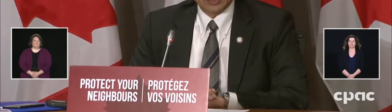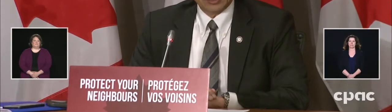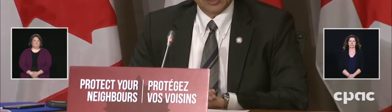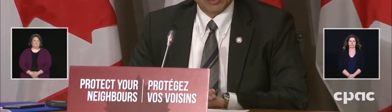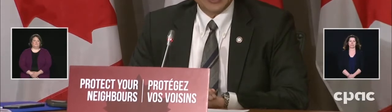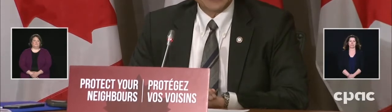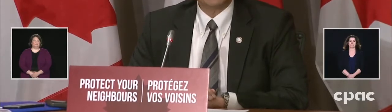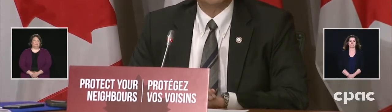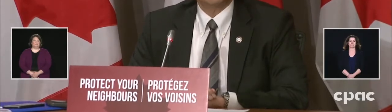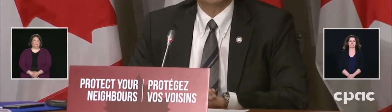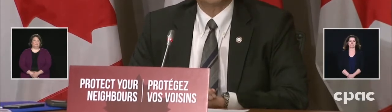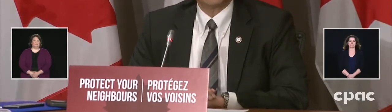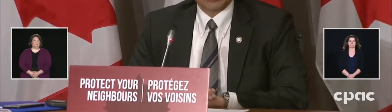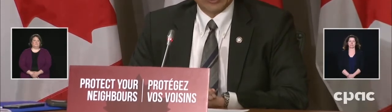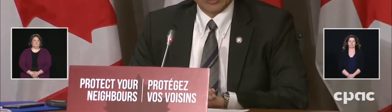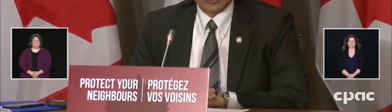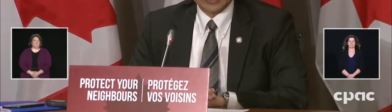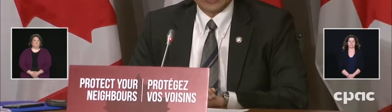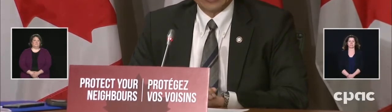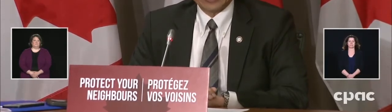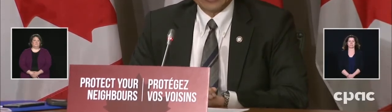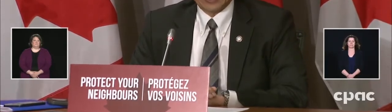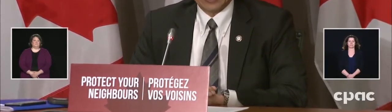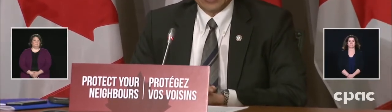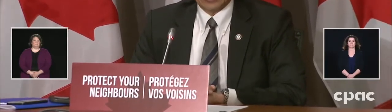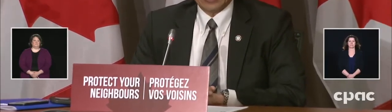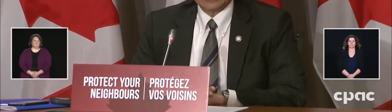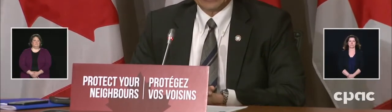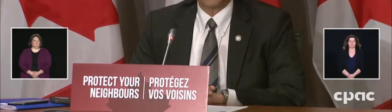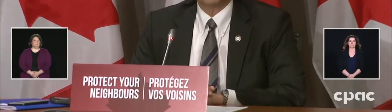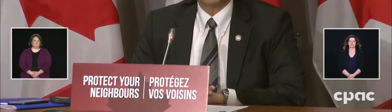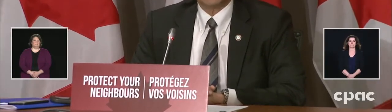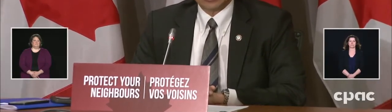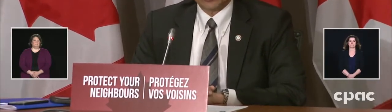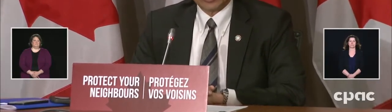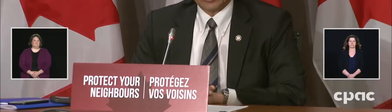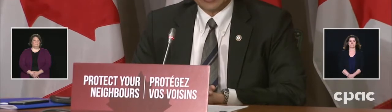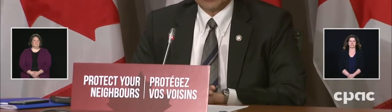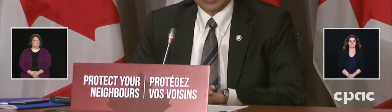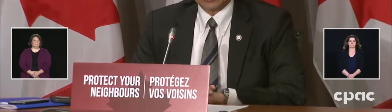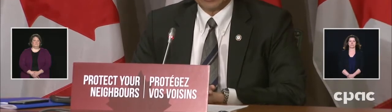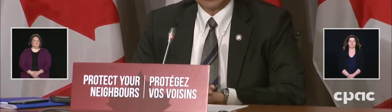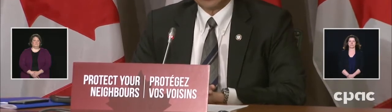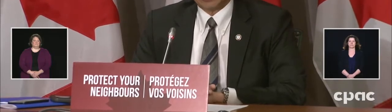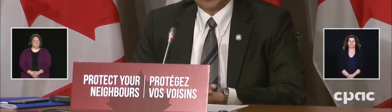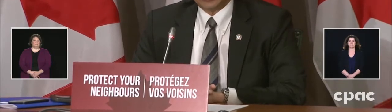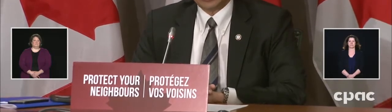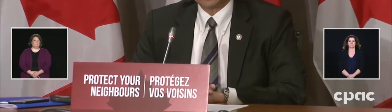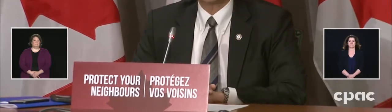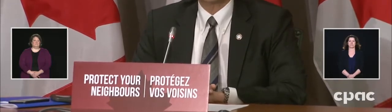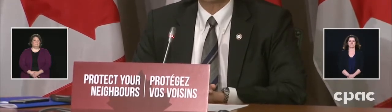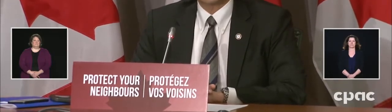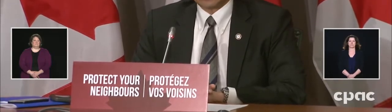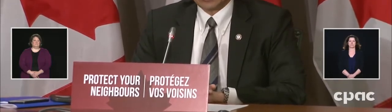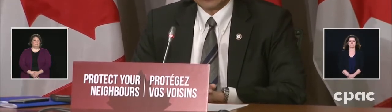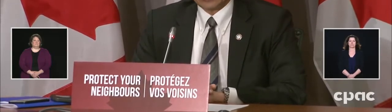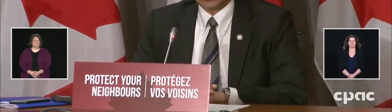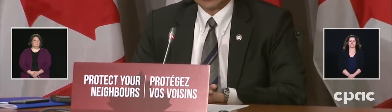confirmés, dont 7 344 décès et 50 070 personnes rétablies,